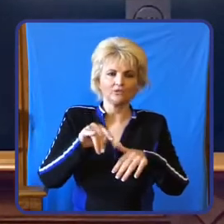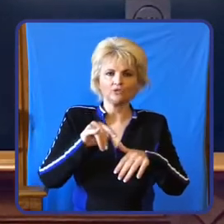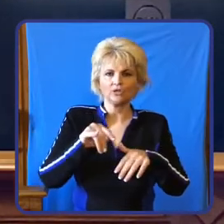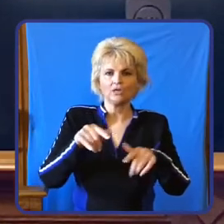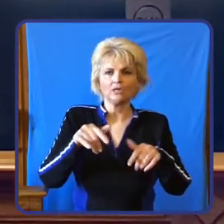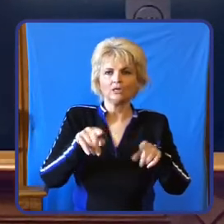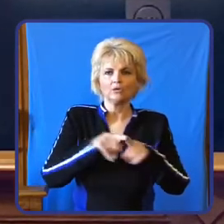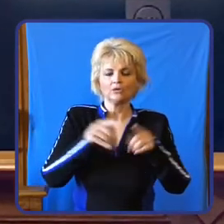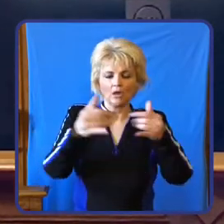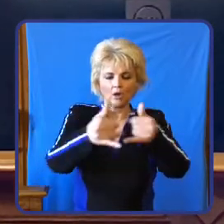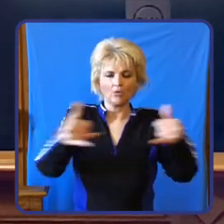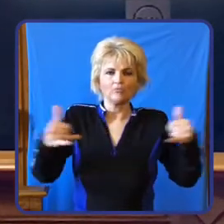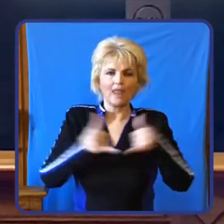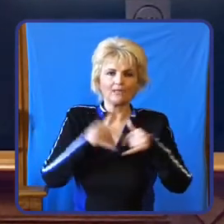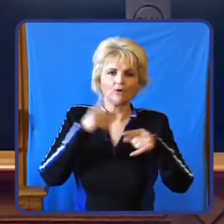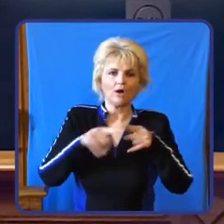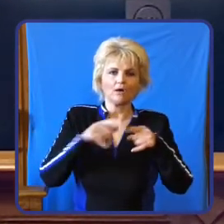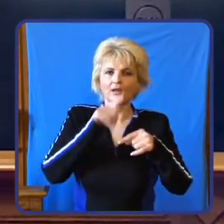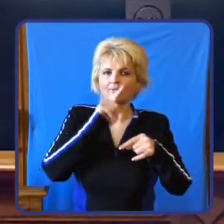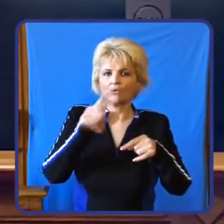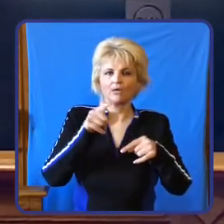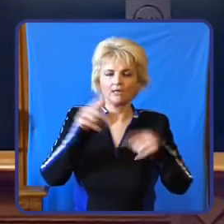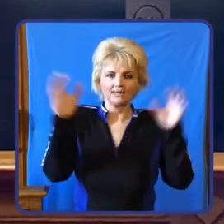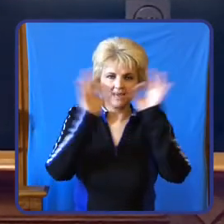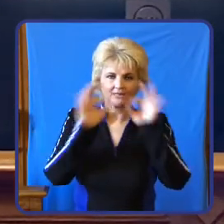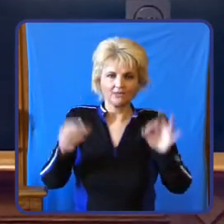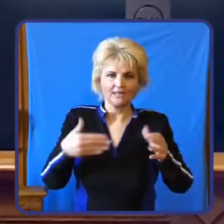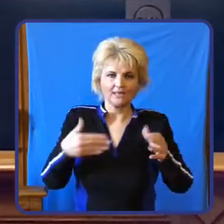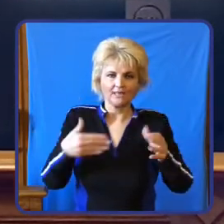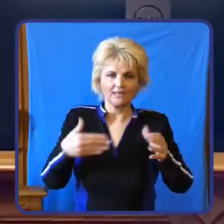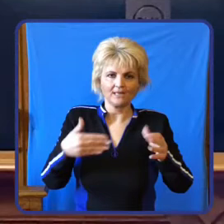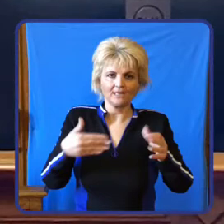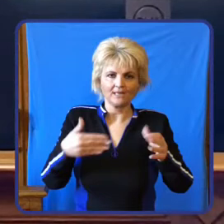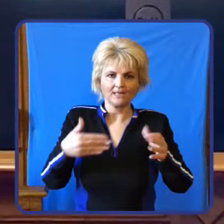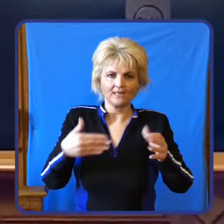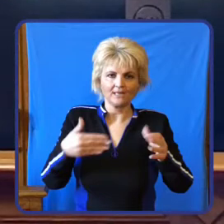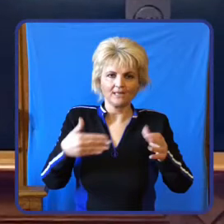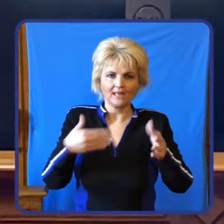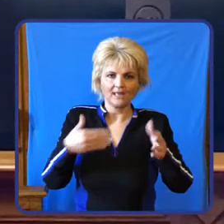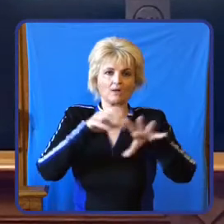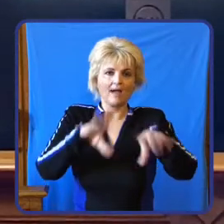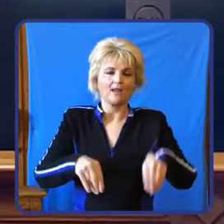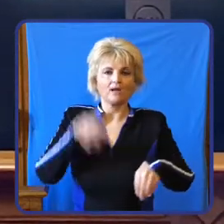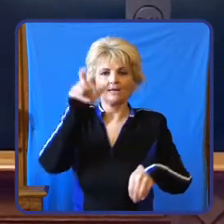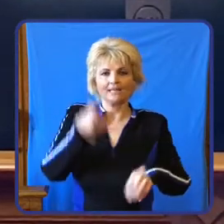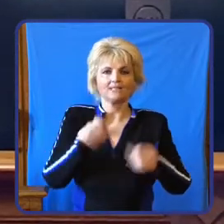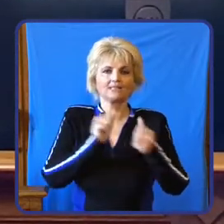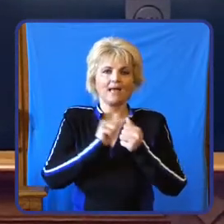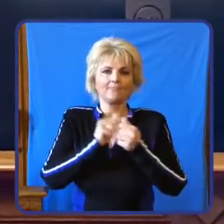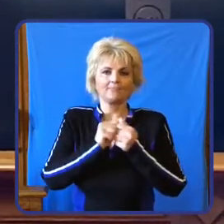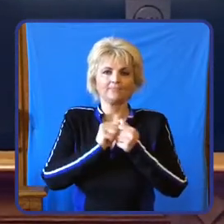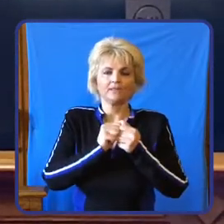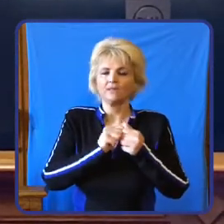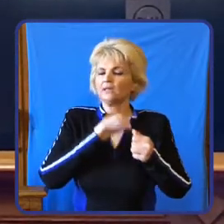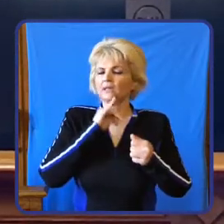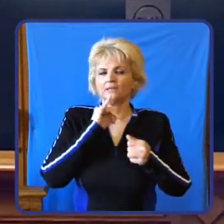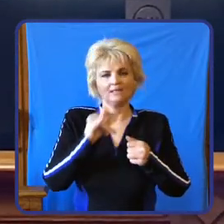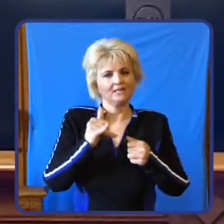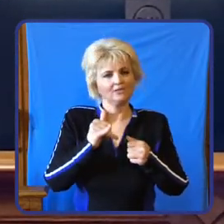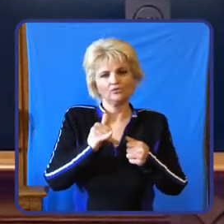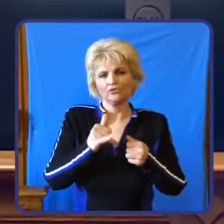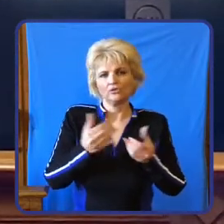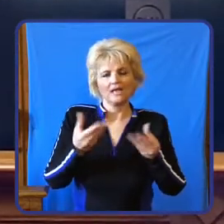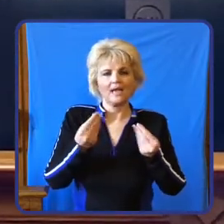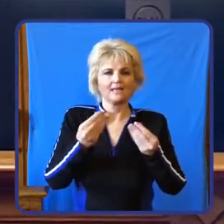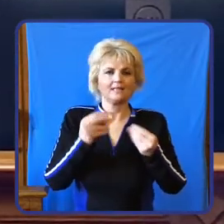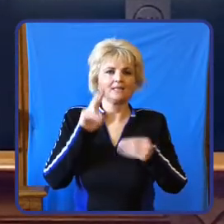hogy akkumulátor alkatrészeket fognak gyártani Kisteleken, mint egy 1000 fős munkavállalói létszámmal. Nyilvánvalóan nincs 1000 fő